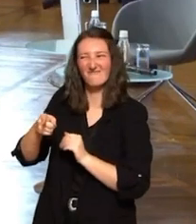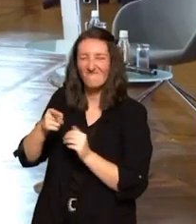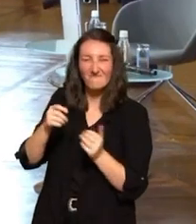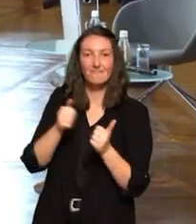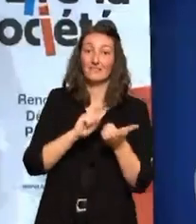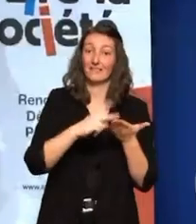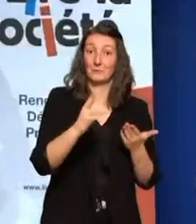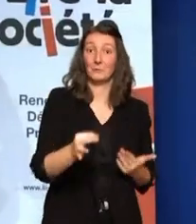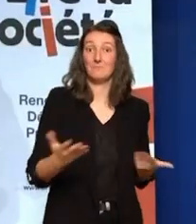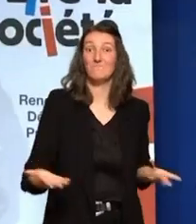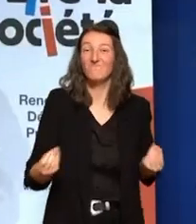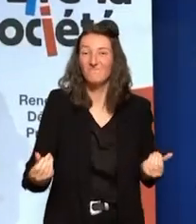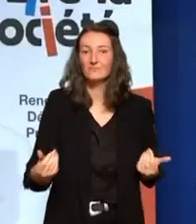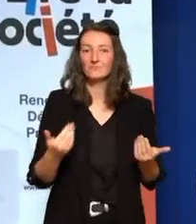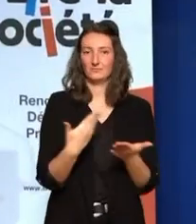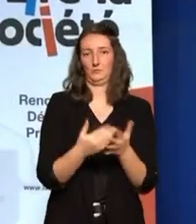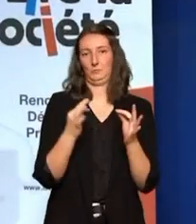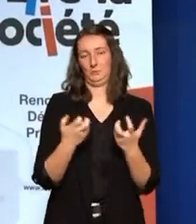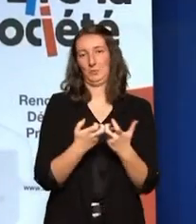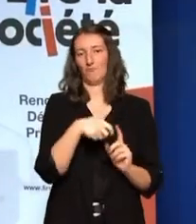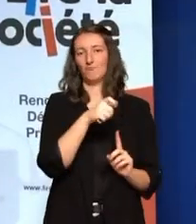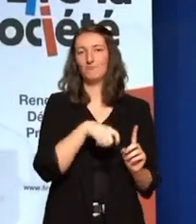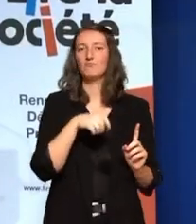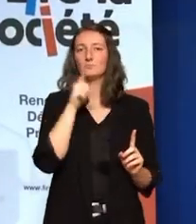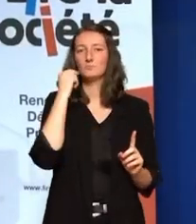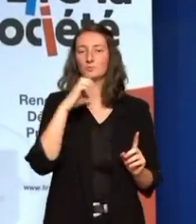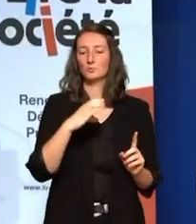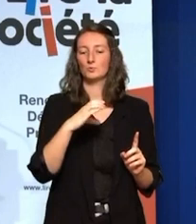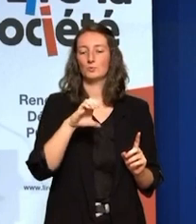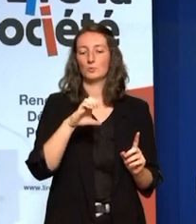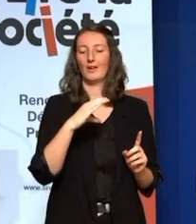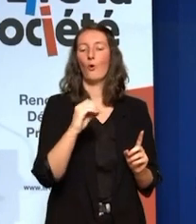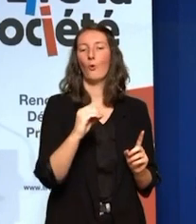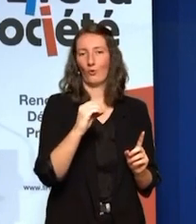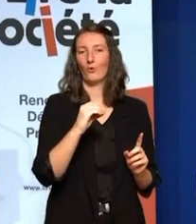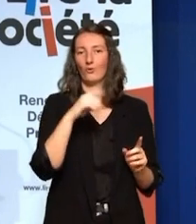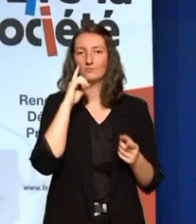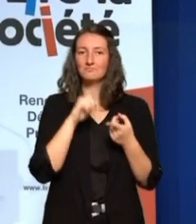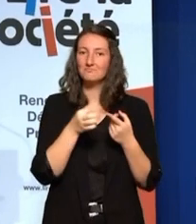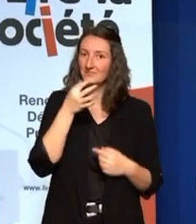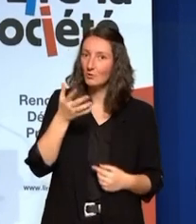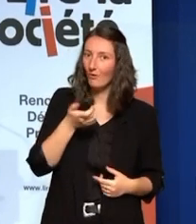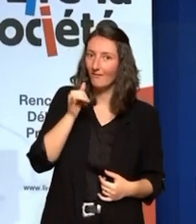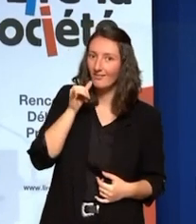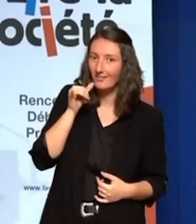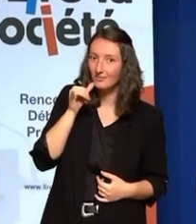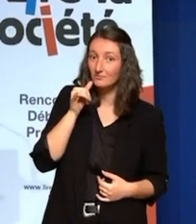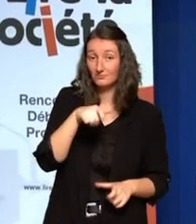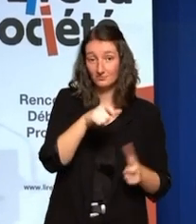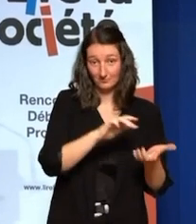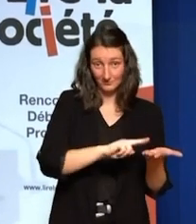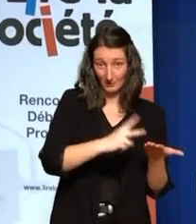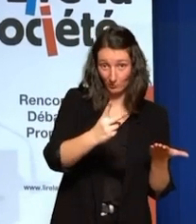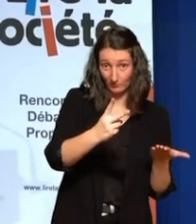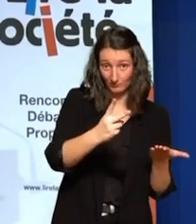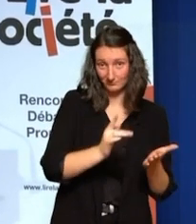Umberto Eco sur les traducteurs, traduttore, traditore,